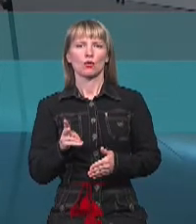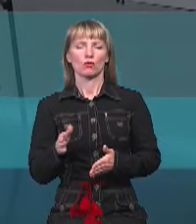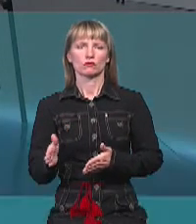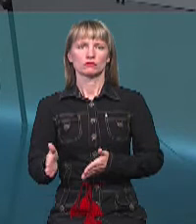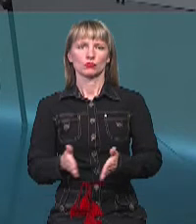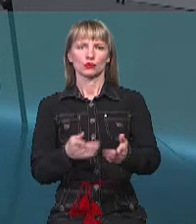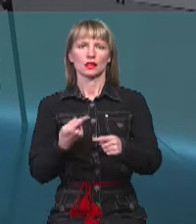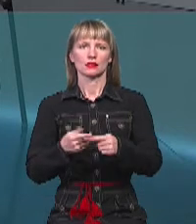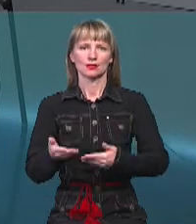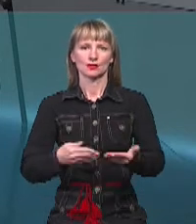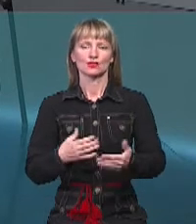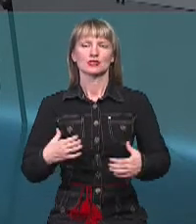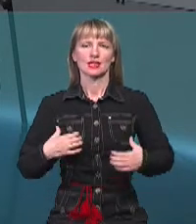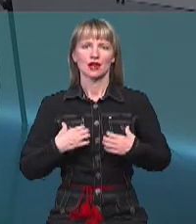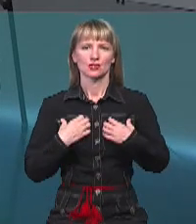шлях?